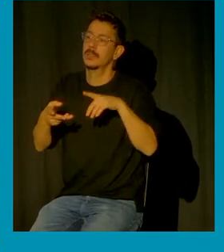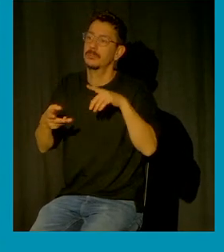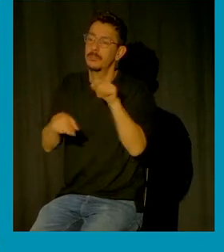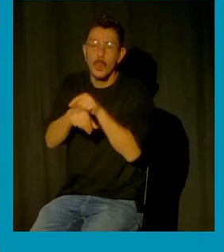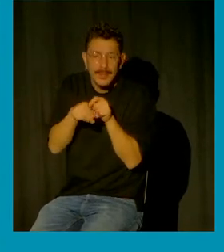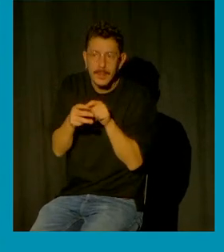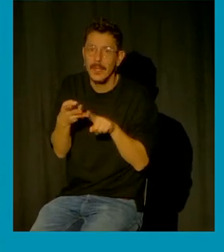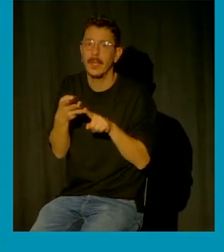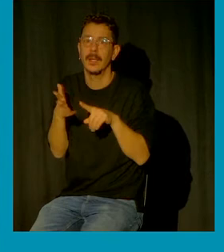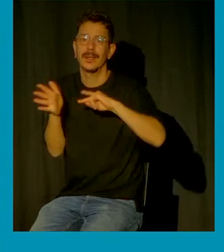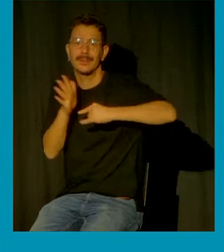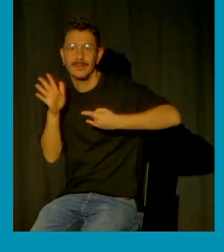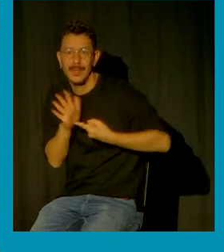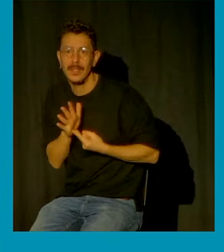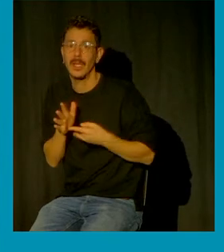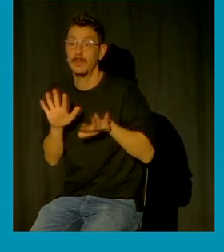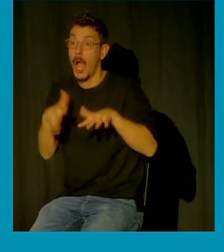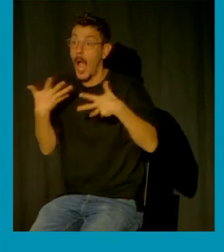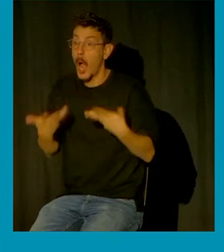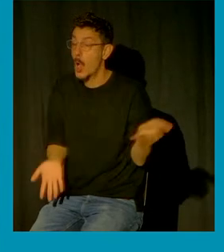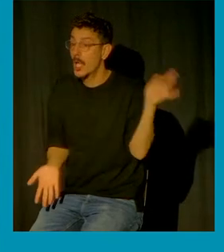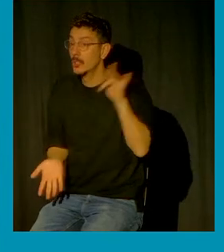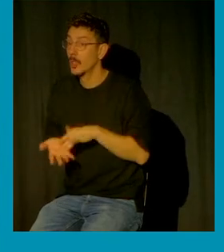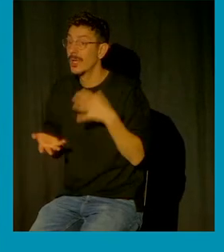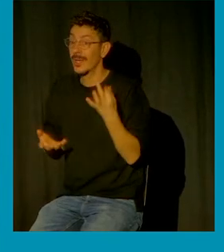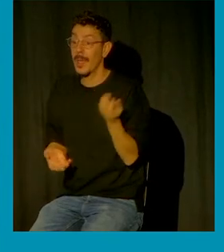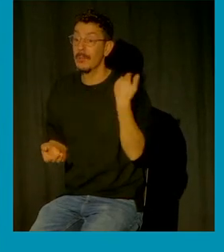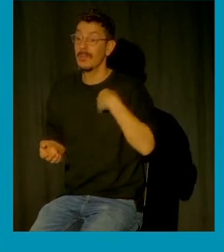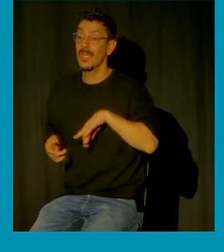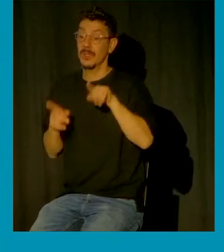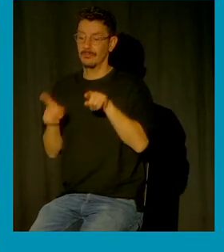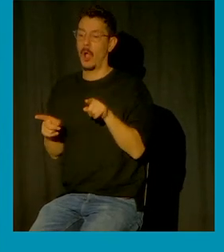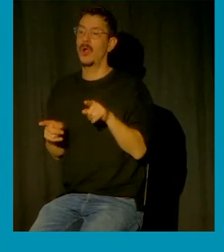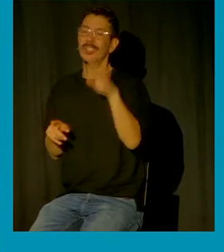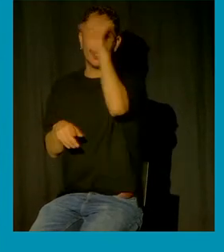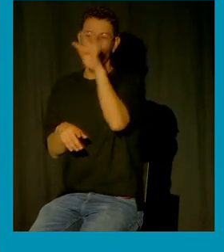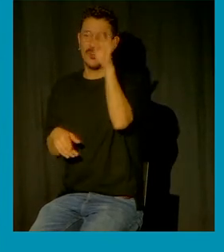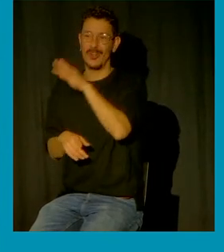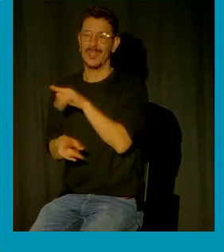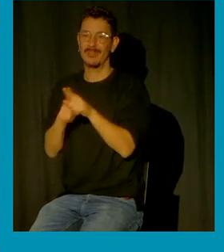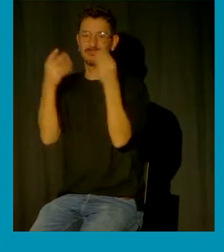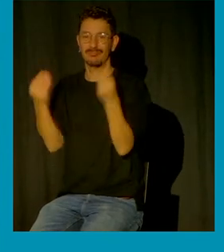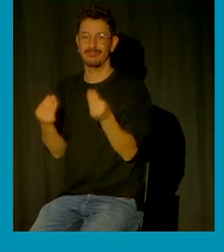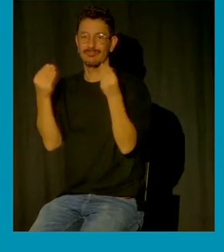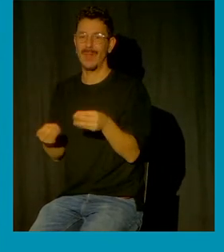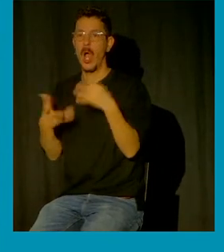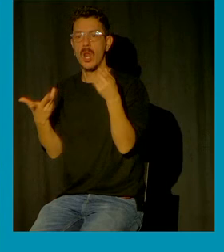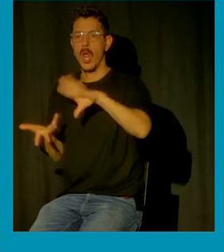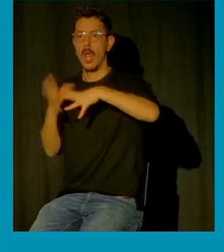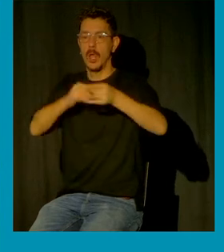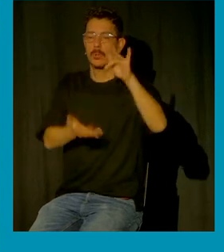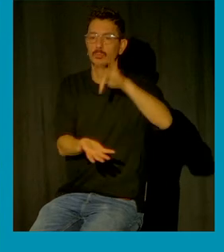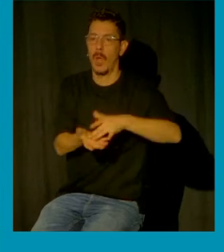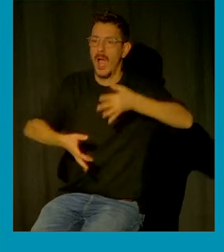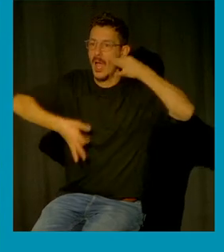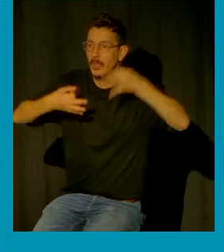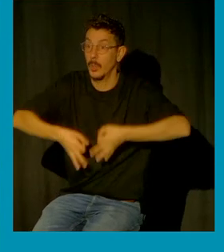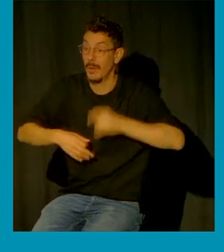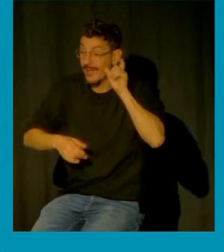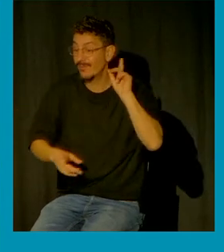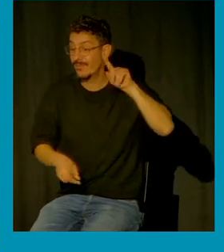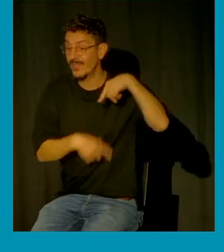categories tècniques però el que toca és implementar és actuar és arribar allà on passen les coses que és la vida quotidiana aquest